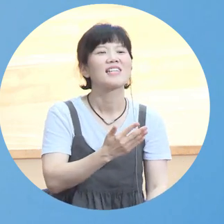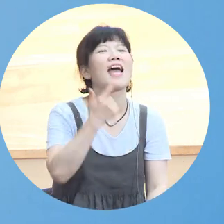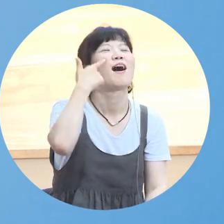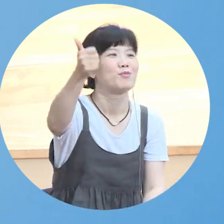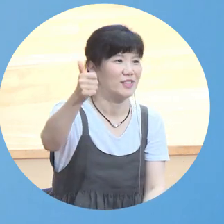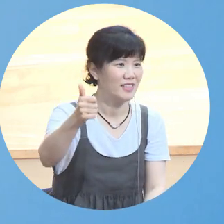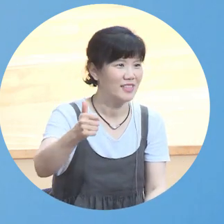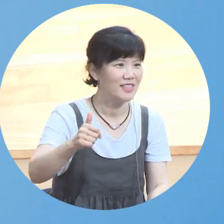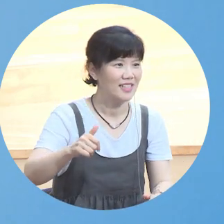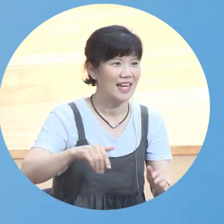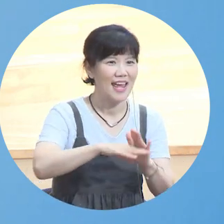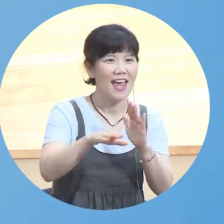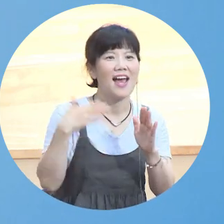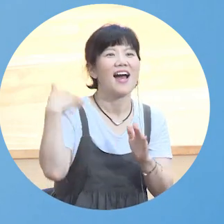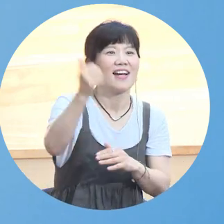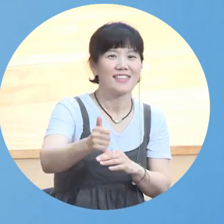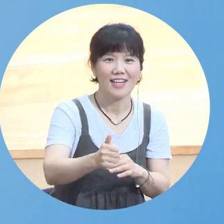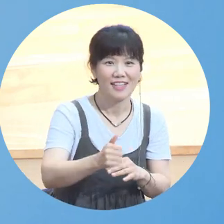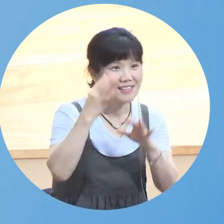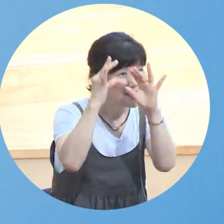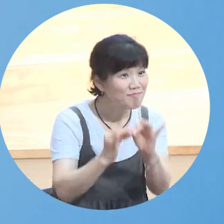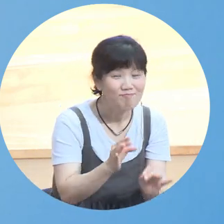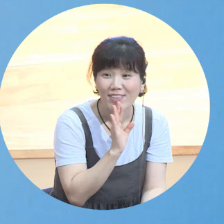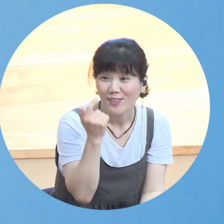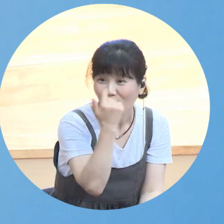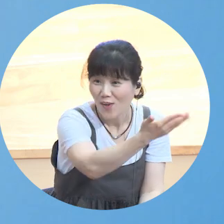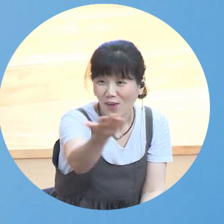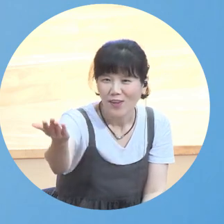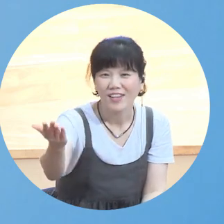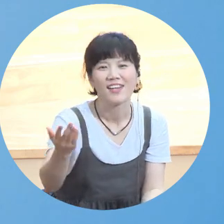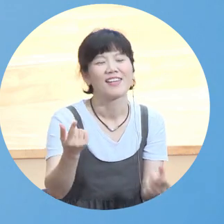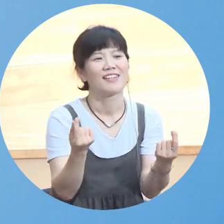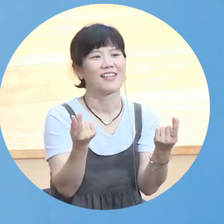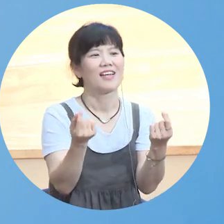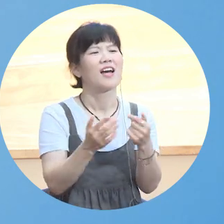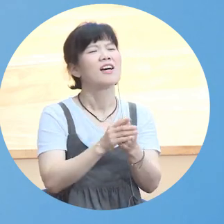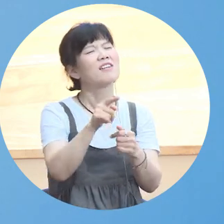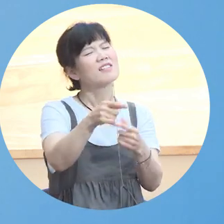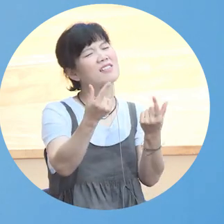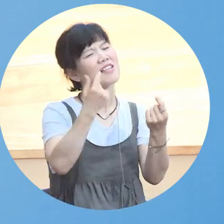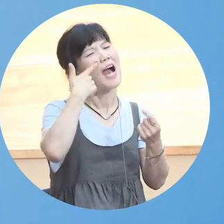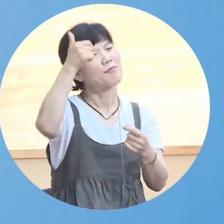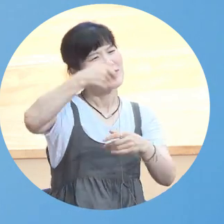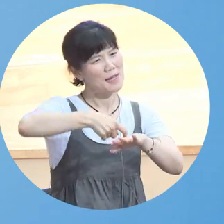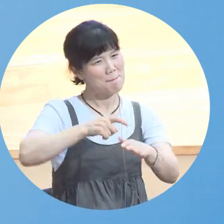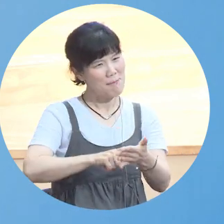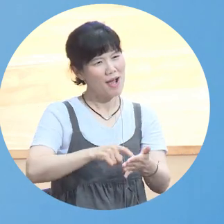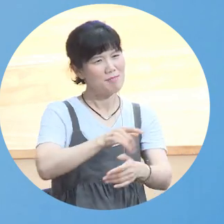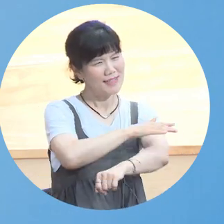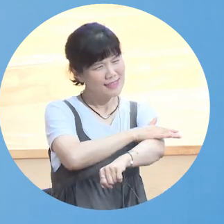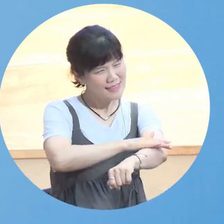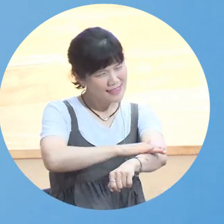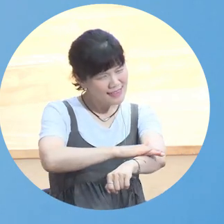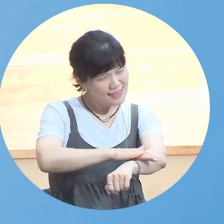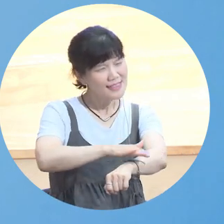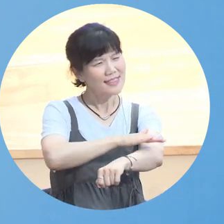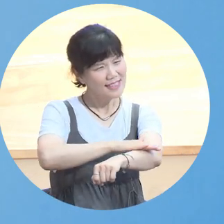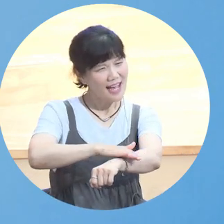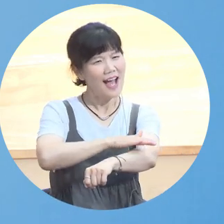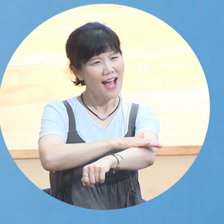동의하신 이지요 여러분 그런 아버지의 마음을 정말로 참 로 겨 낸 문학작품 있는데